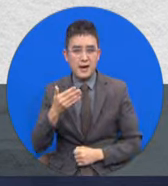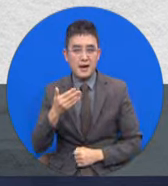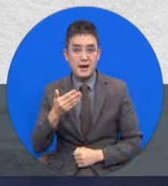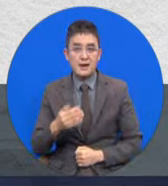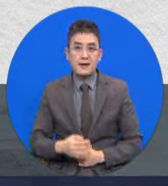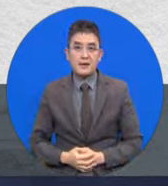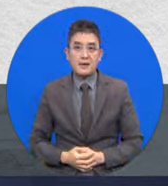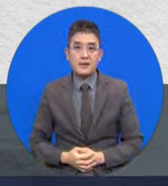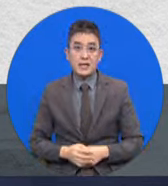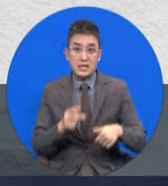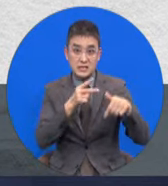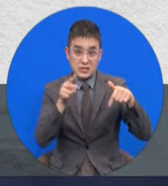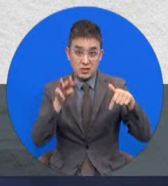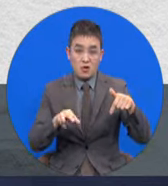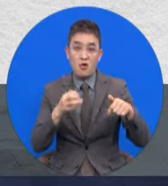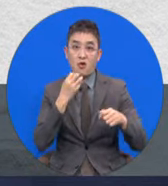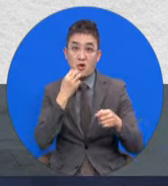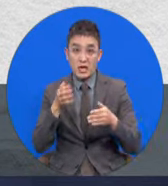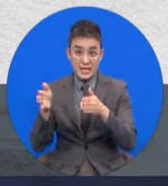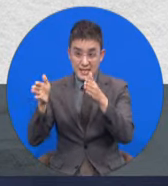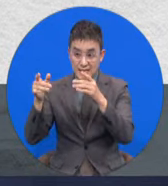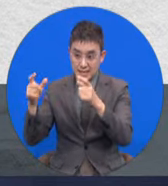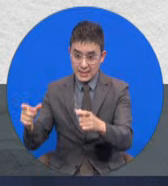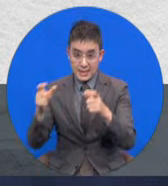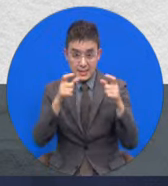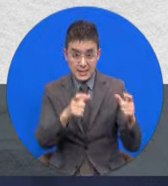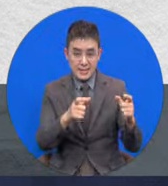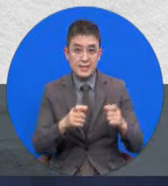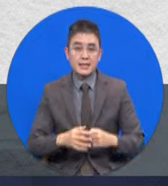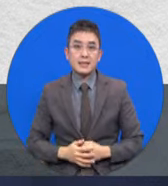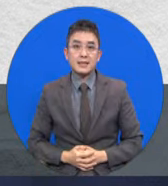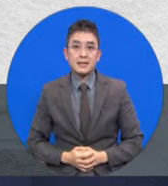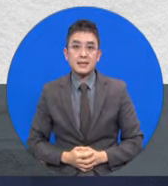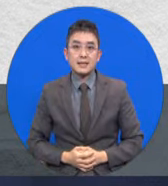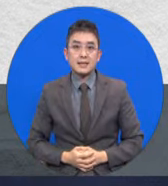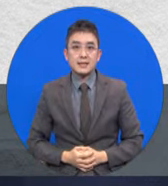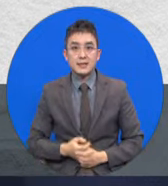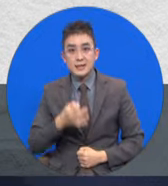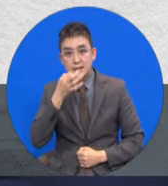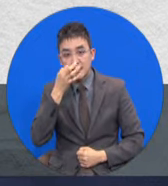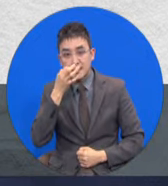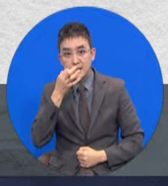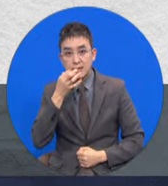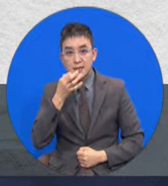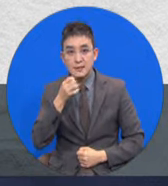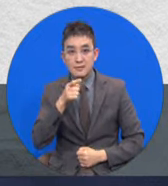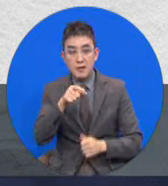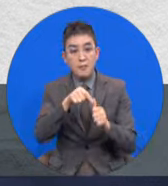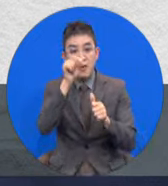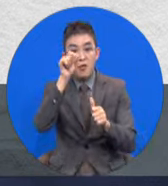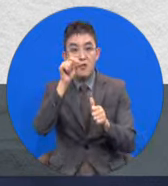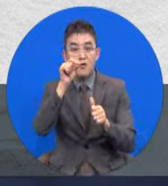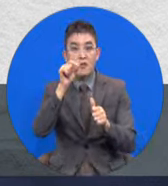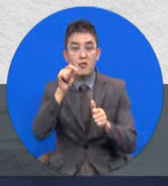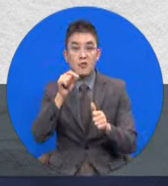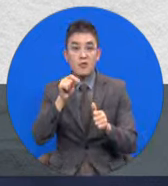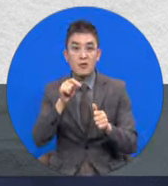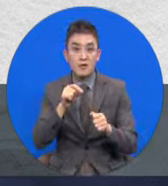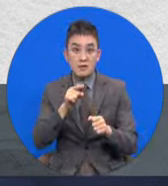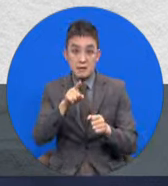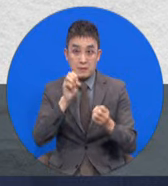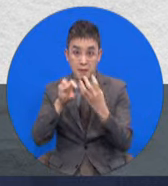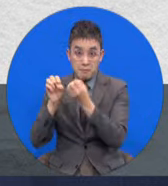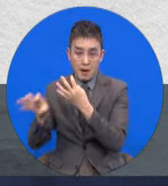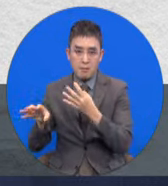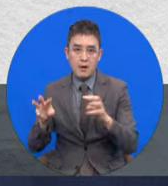일단은 인천 경기 지역을 상대로 한 지역구 국회의원 투표 의사를 물었을 때 양당의 응답률이 좀